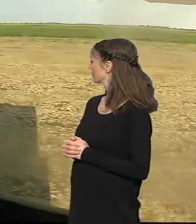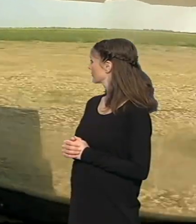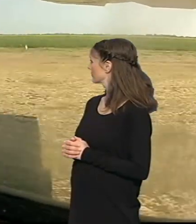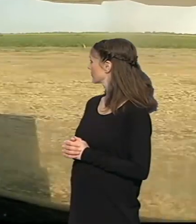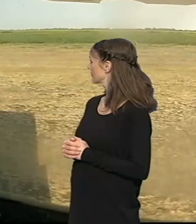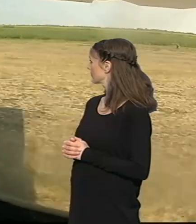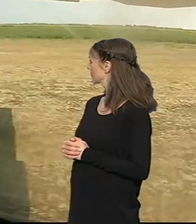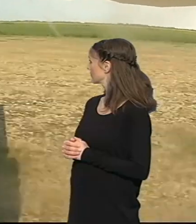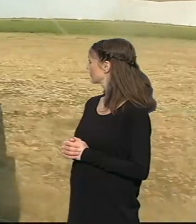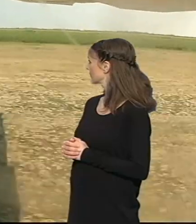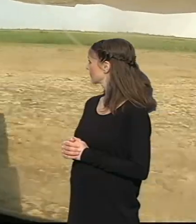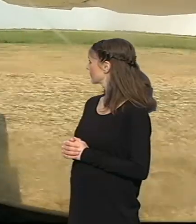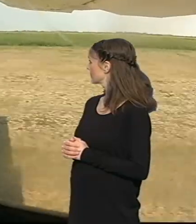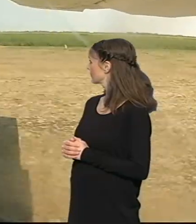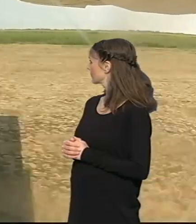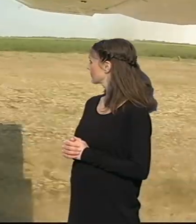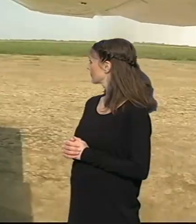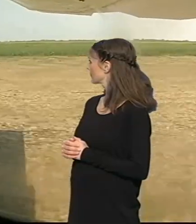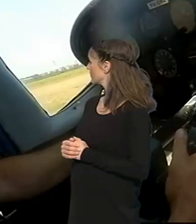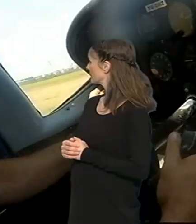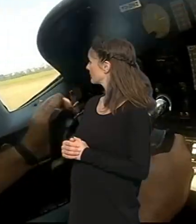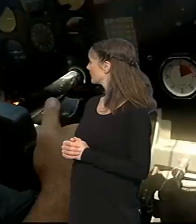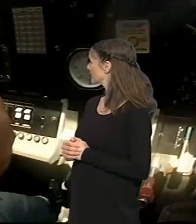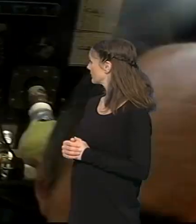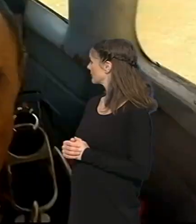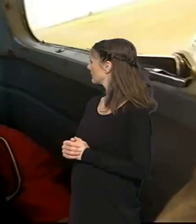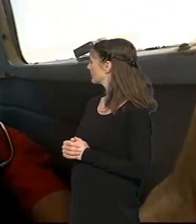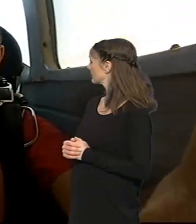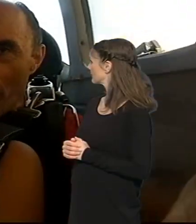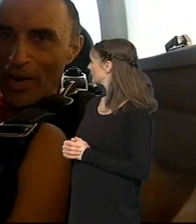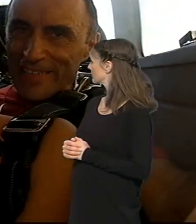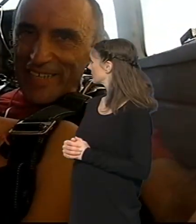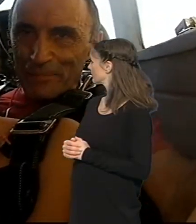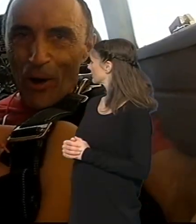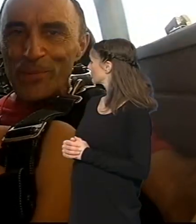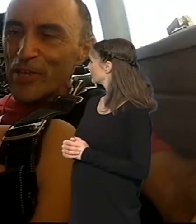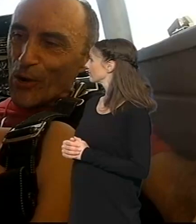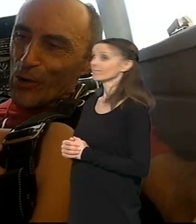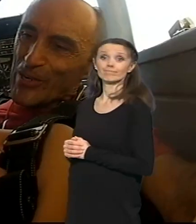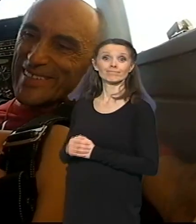Thank you.